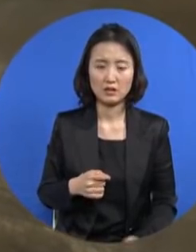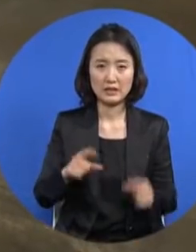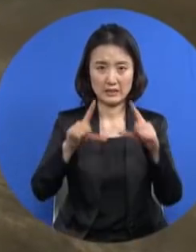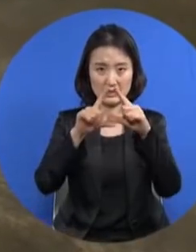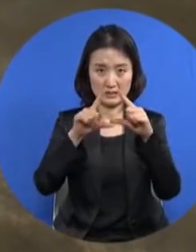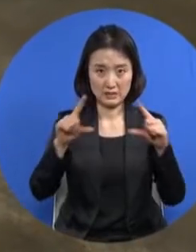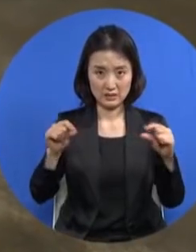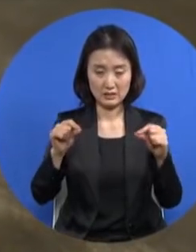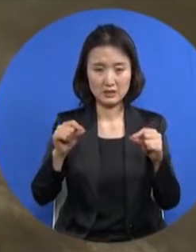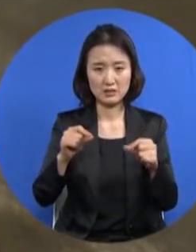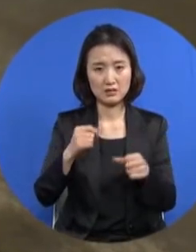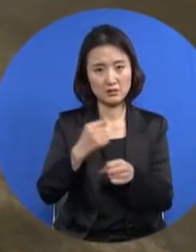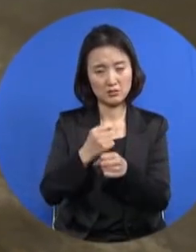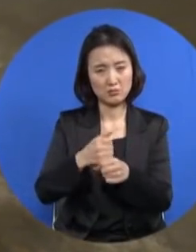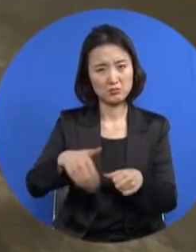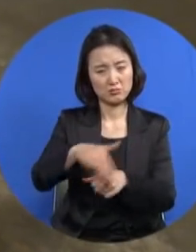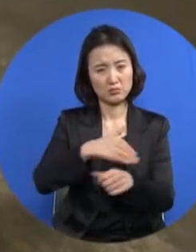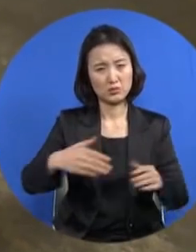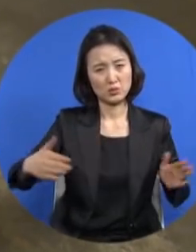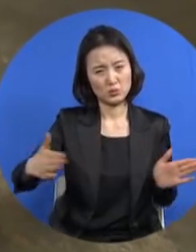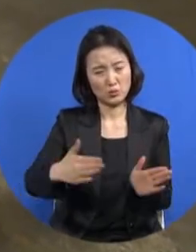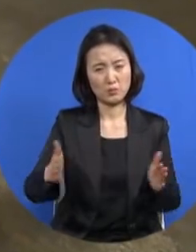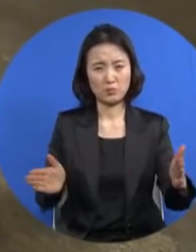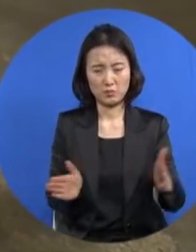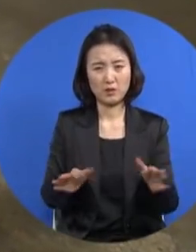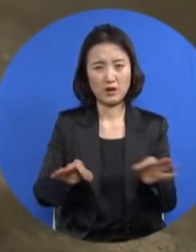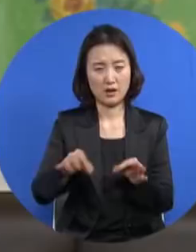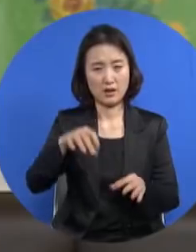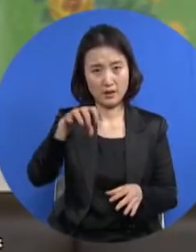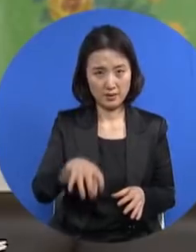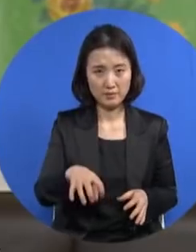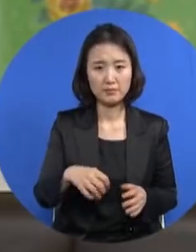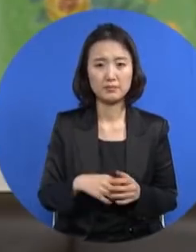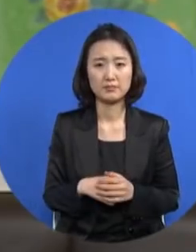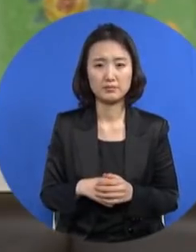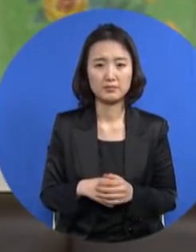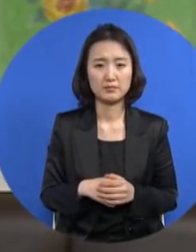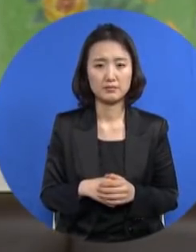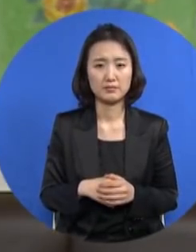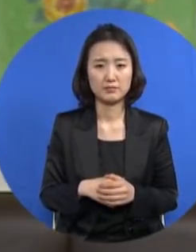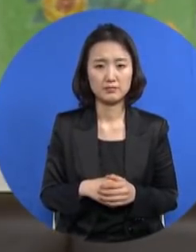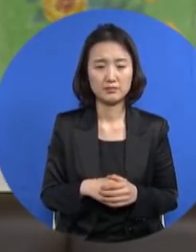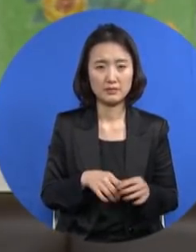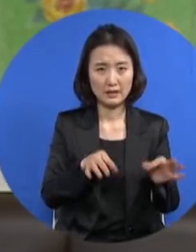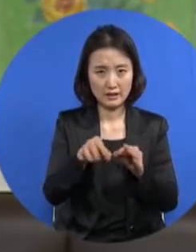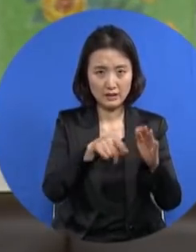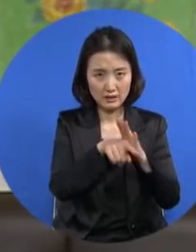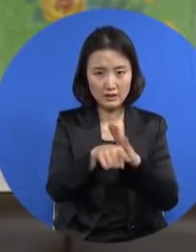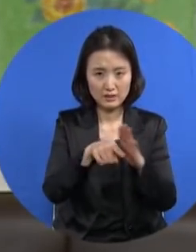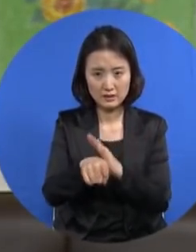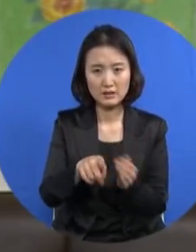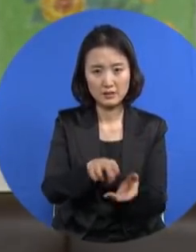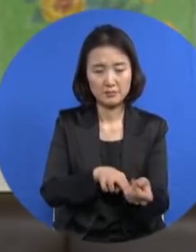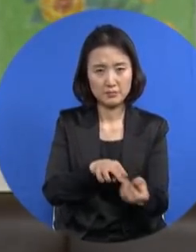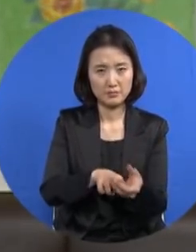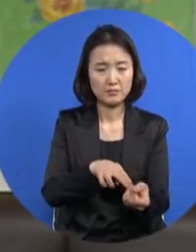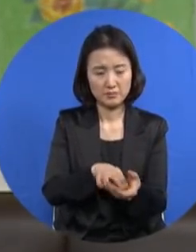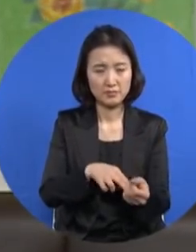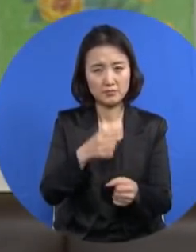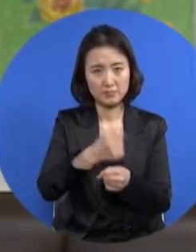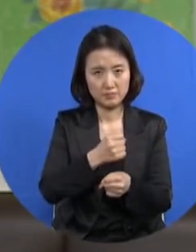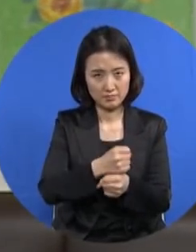원래 생각엔 한두 평 되는 데서 삼각김밥을 만들어서 조그만 구멍가게 같은 가게에서 팔기